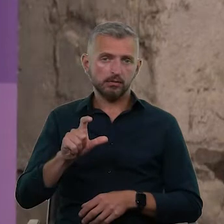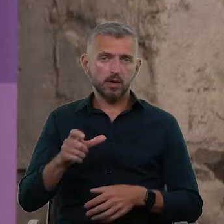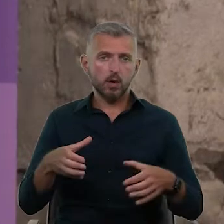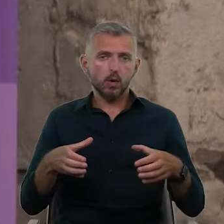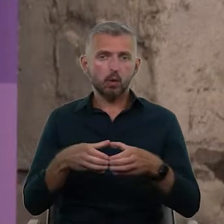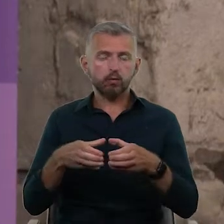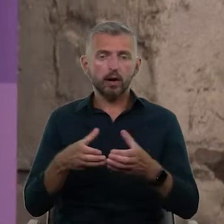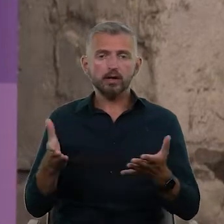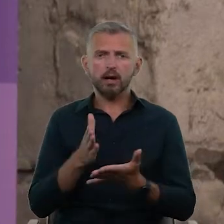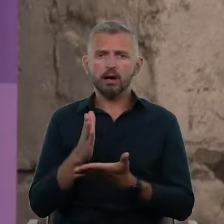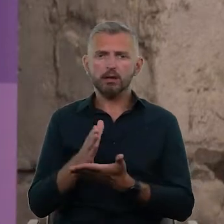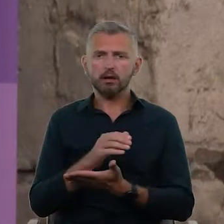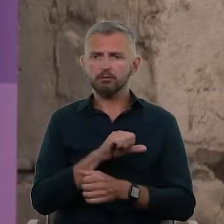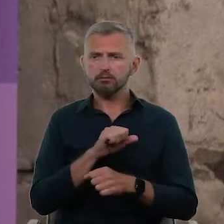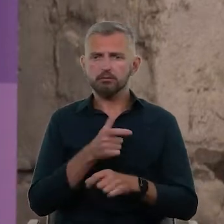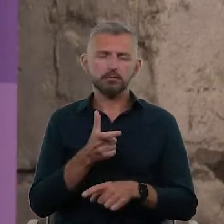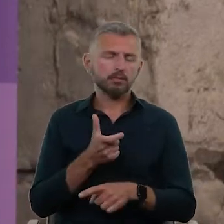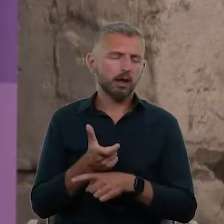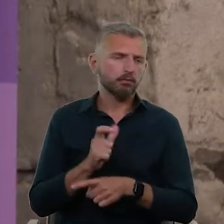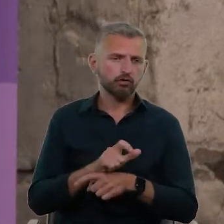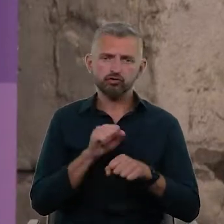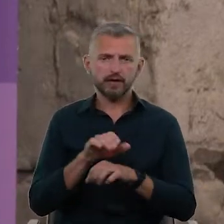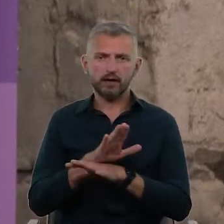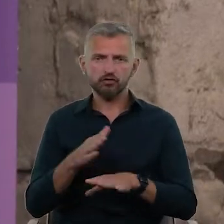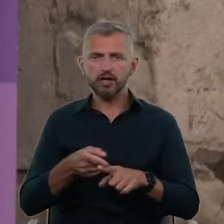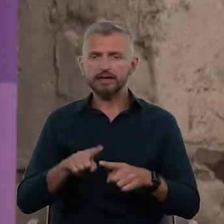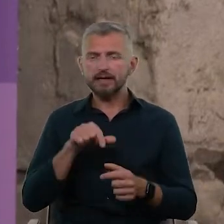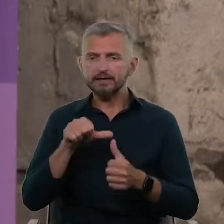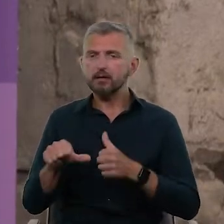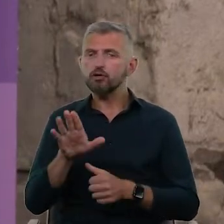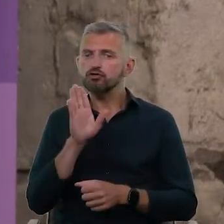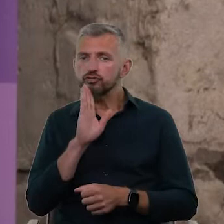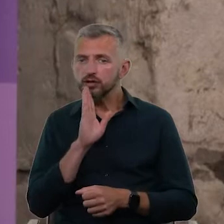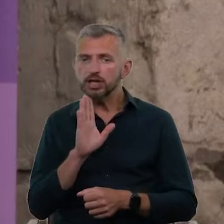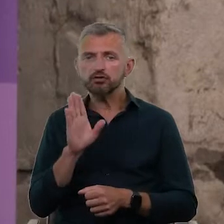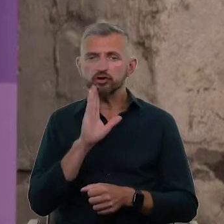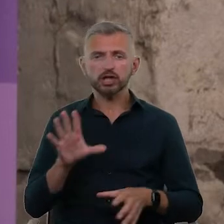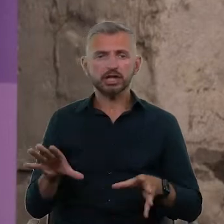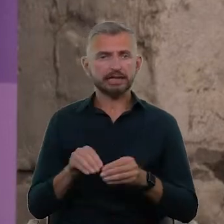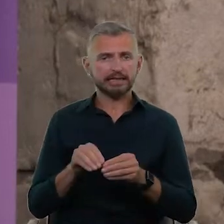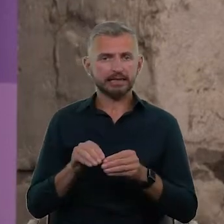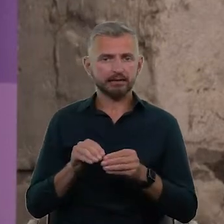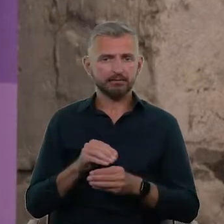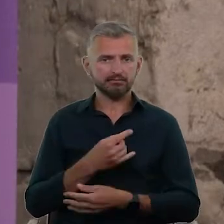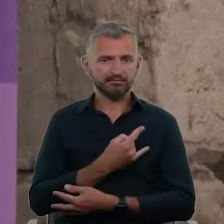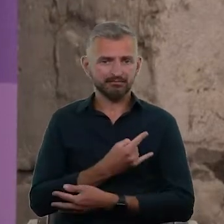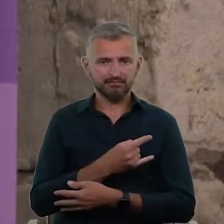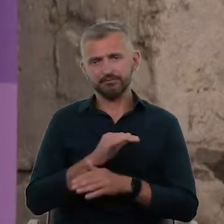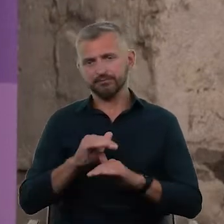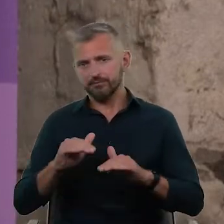група, яка є найбільш вразлива в даний момент, це саме жінки, жінки з маленькими дітьми, так само